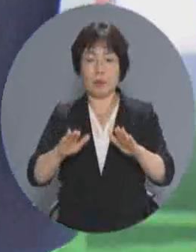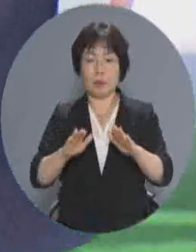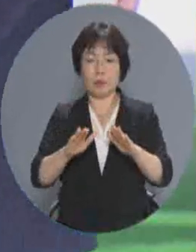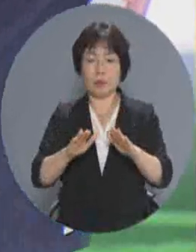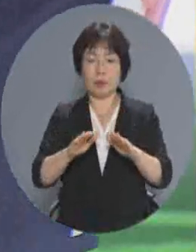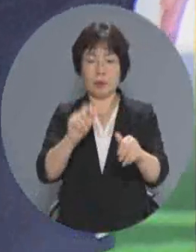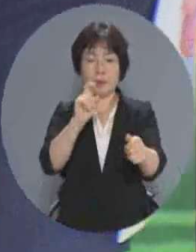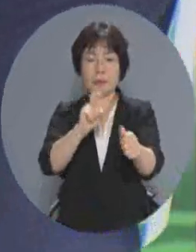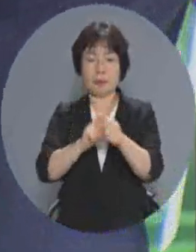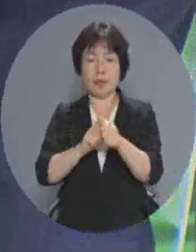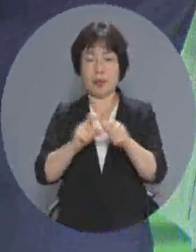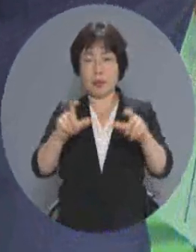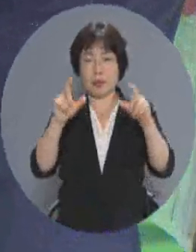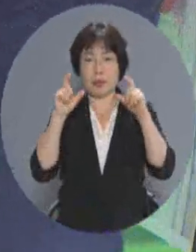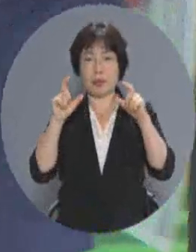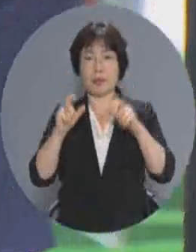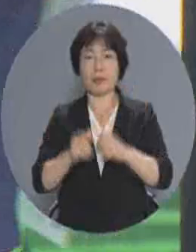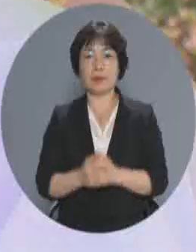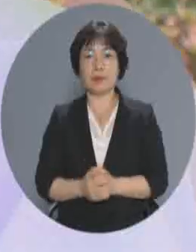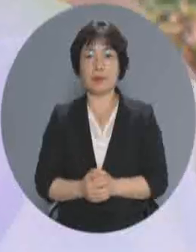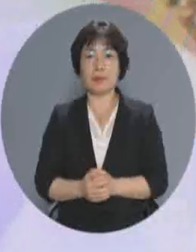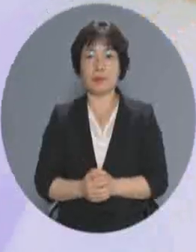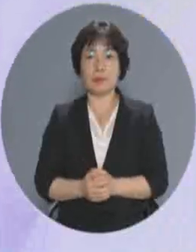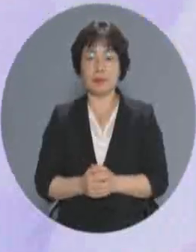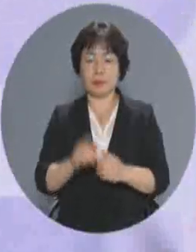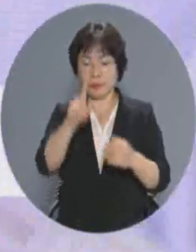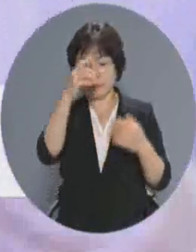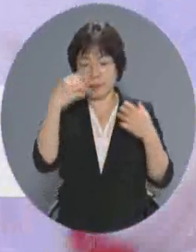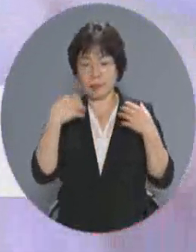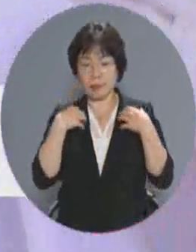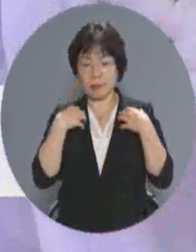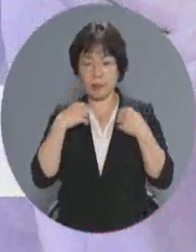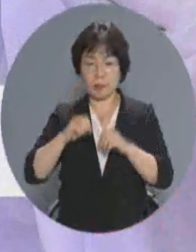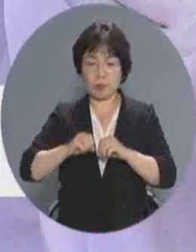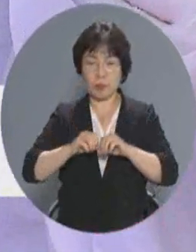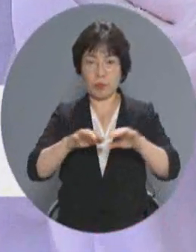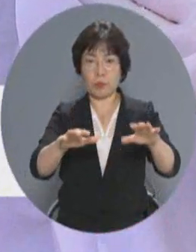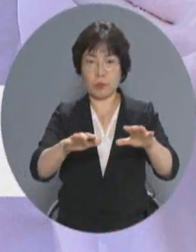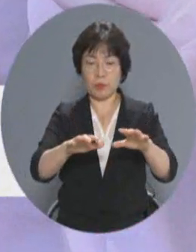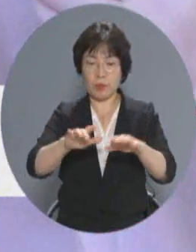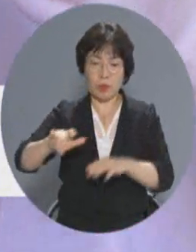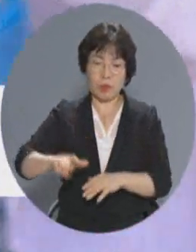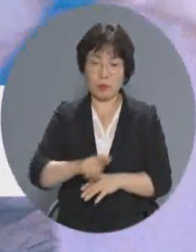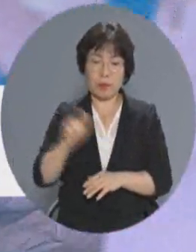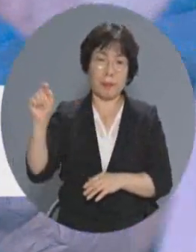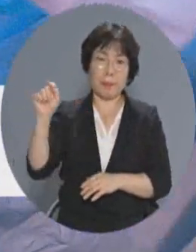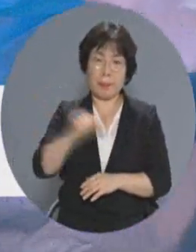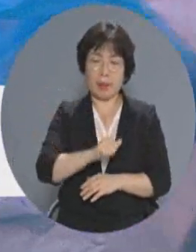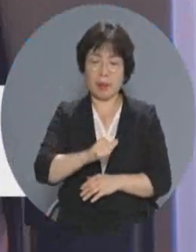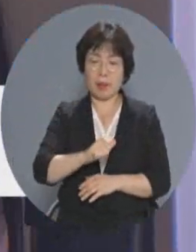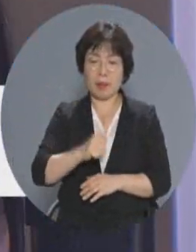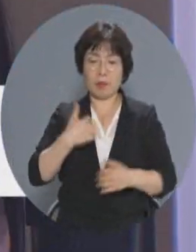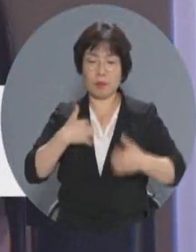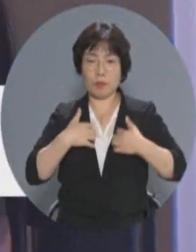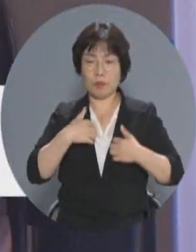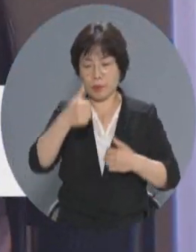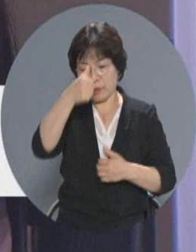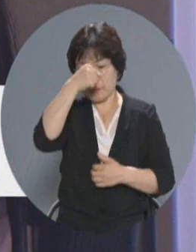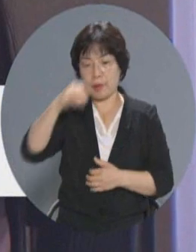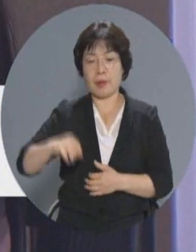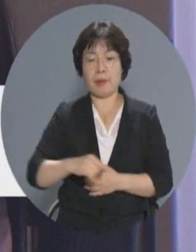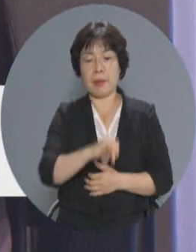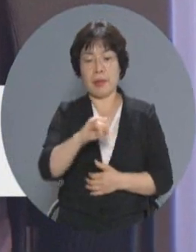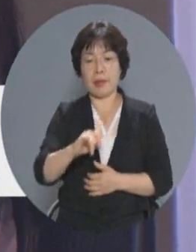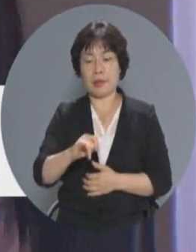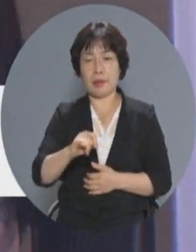오늘에서야 양성 판정을 받았습니다. 방역당국은 이번 전파가 전파 속도가 빠르고 증상이 심한 델타 변이